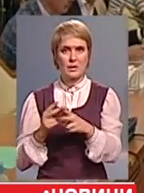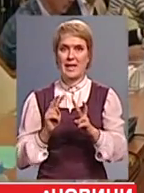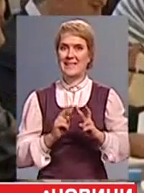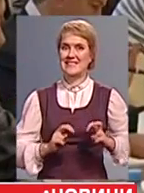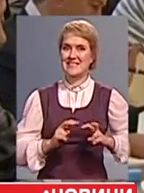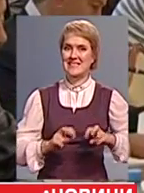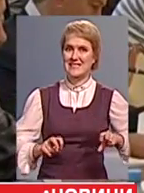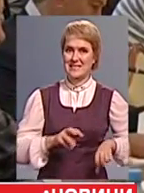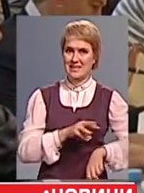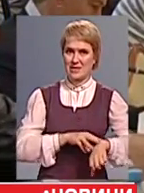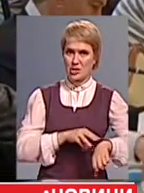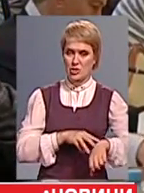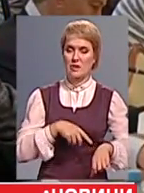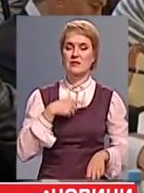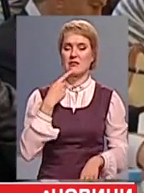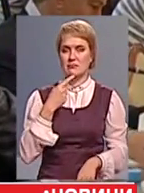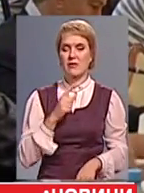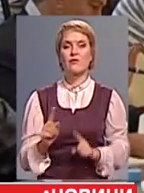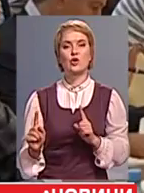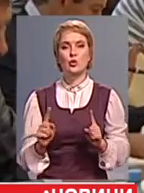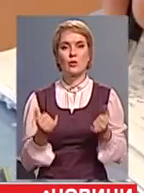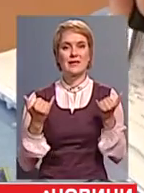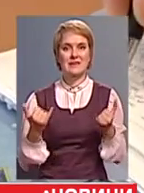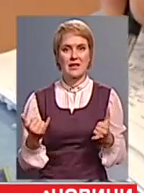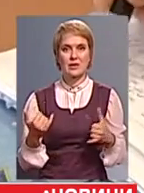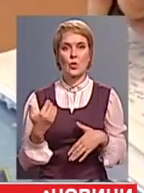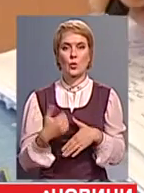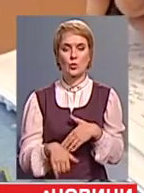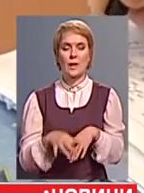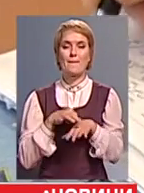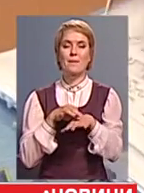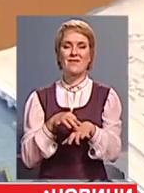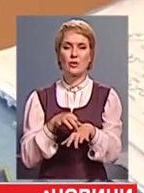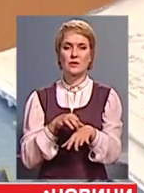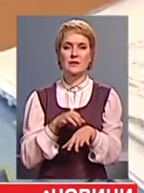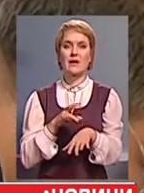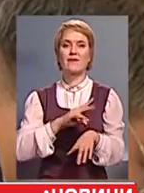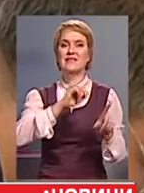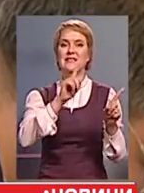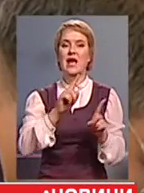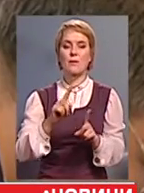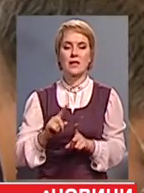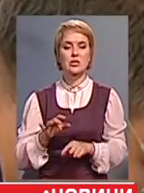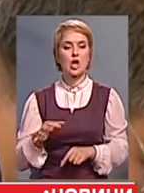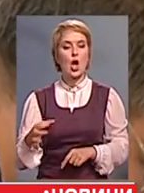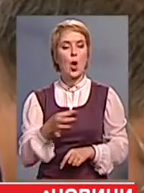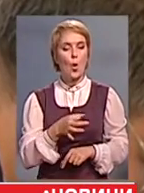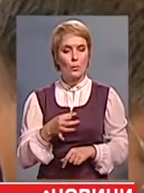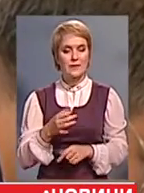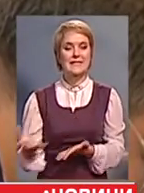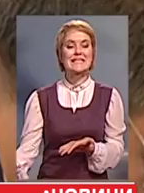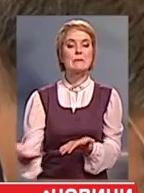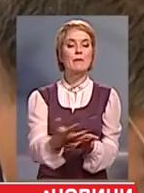Анатолій Попов, сказав, повідомив про те, що зараз вже проводиться там в Закарпатській області. Збираються